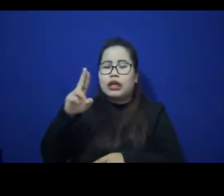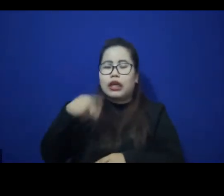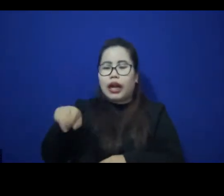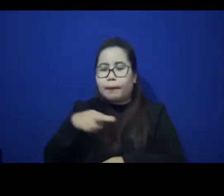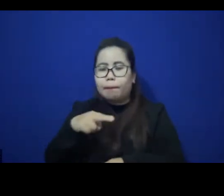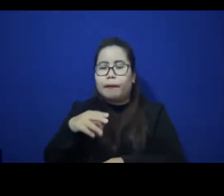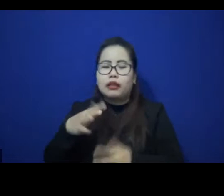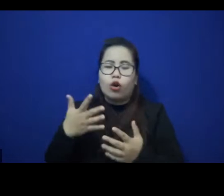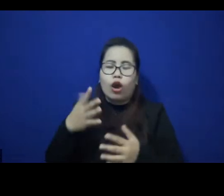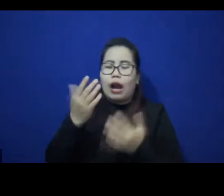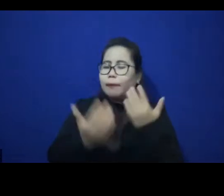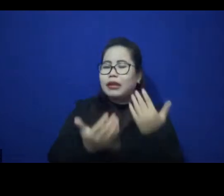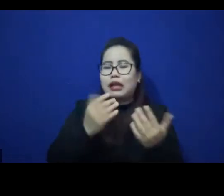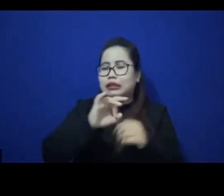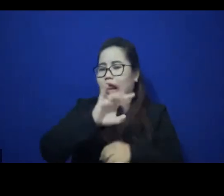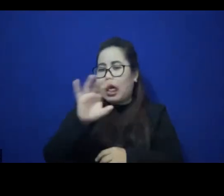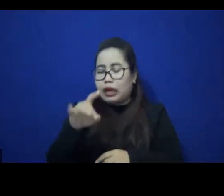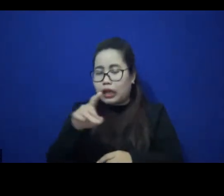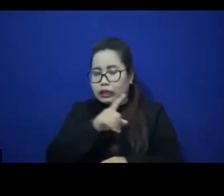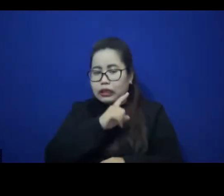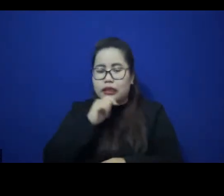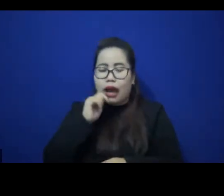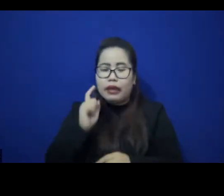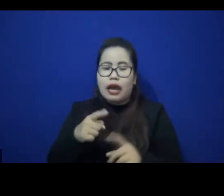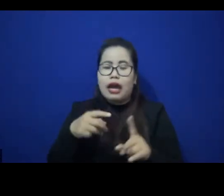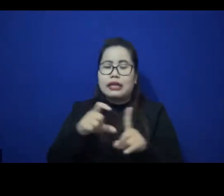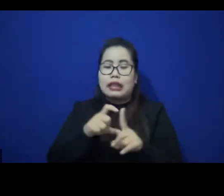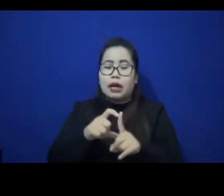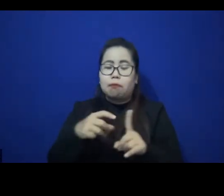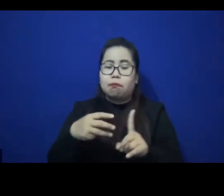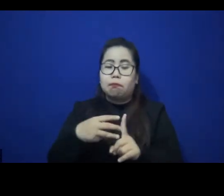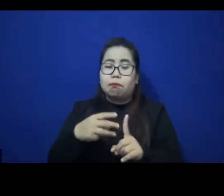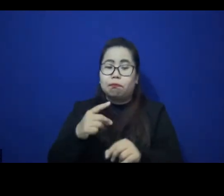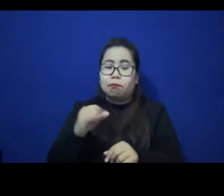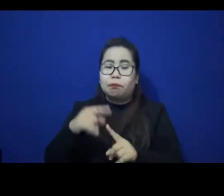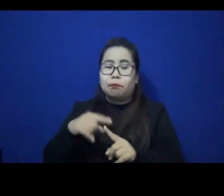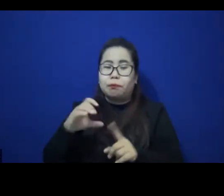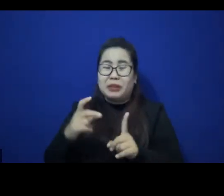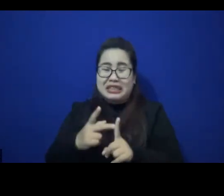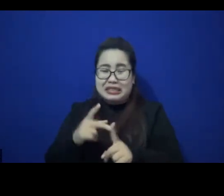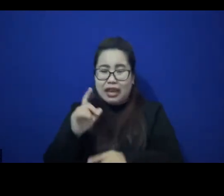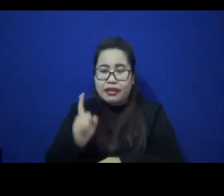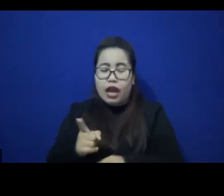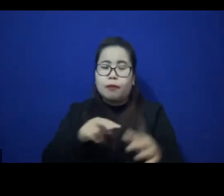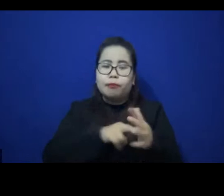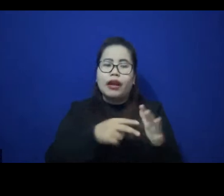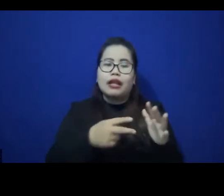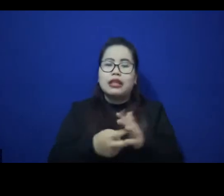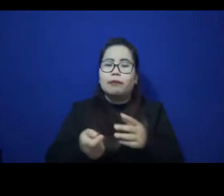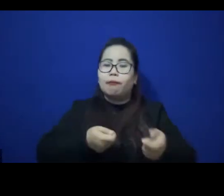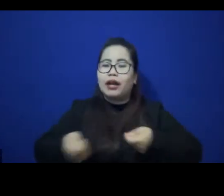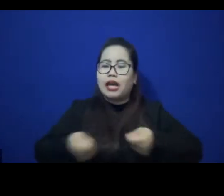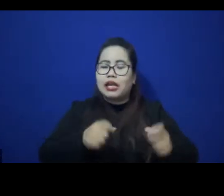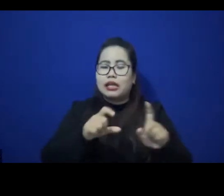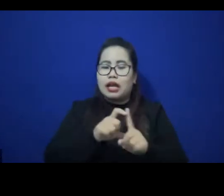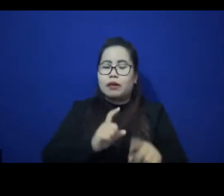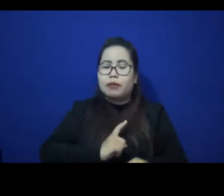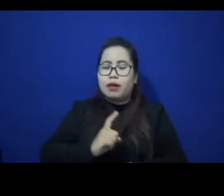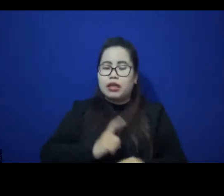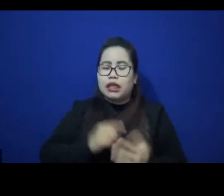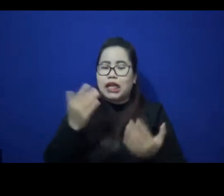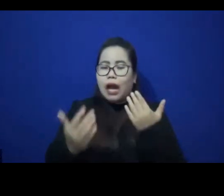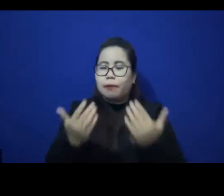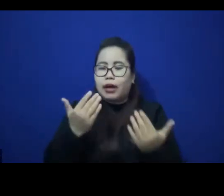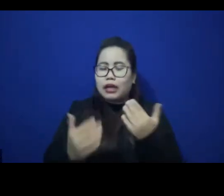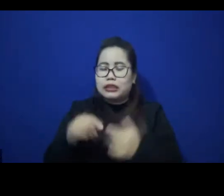lainnya terus kemudian ada data Bridge maka eh apa namanya pengendali data pribadi di Pap tersebut